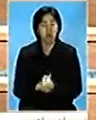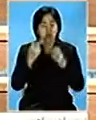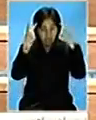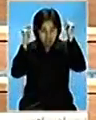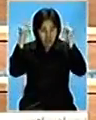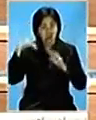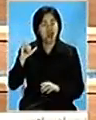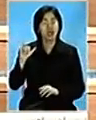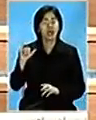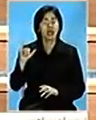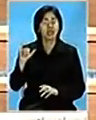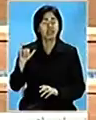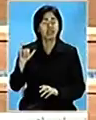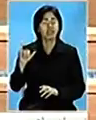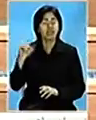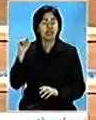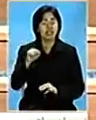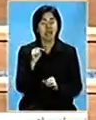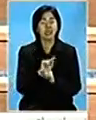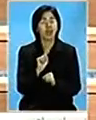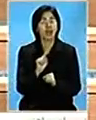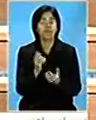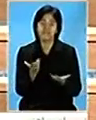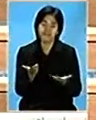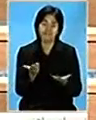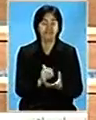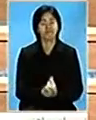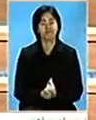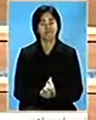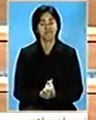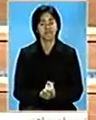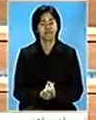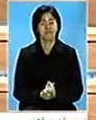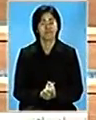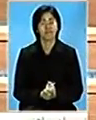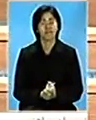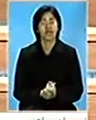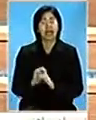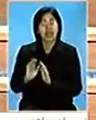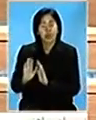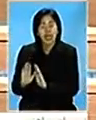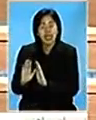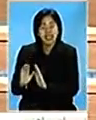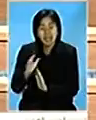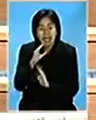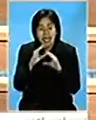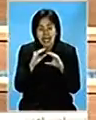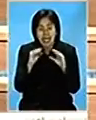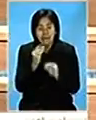ลักษณ์ชินวัตรสั่งการอย่างไรต่อไปหรือเก็บเรื่องเงียบ